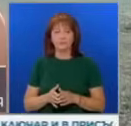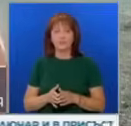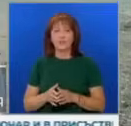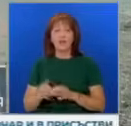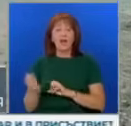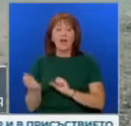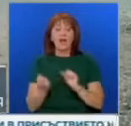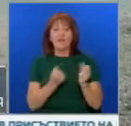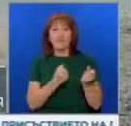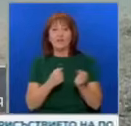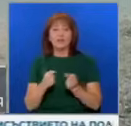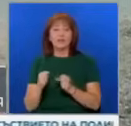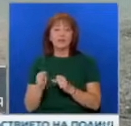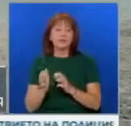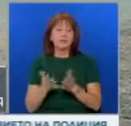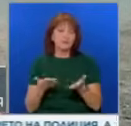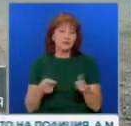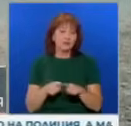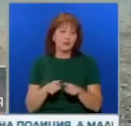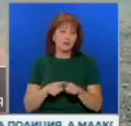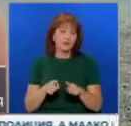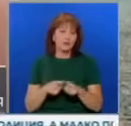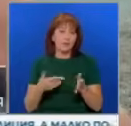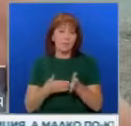Вятъра, много рано и всичко стъмина за